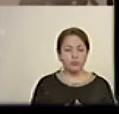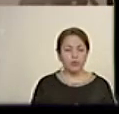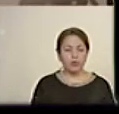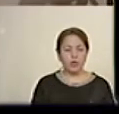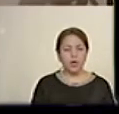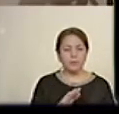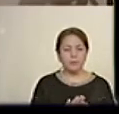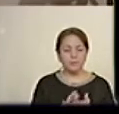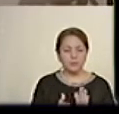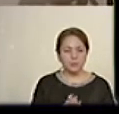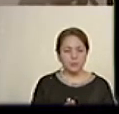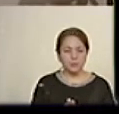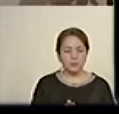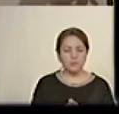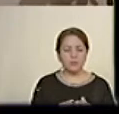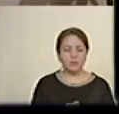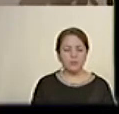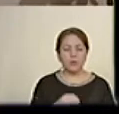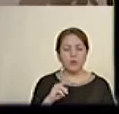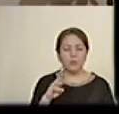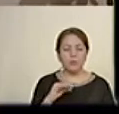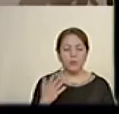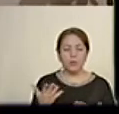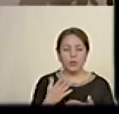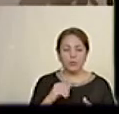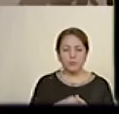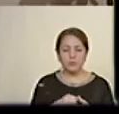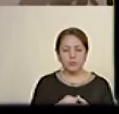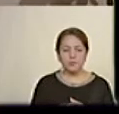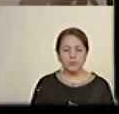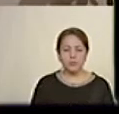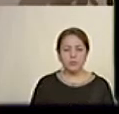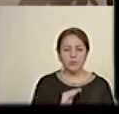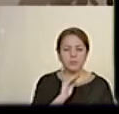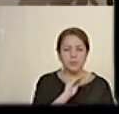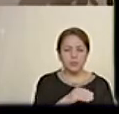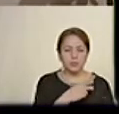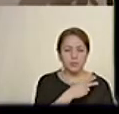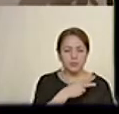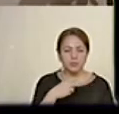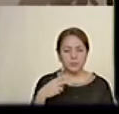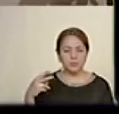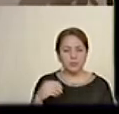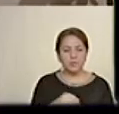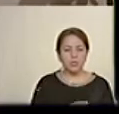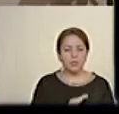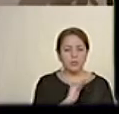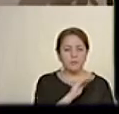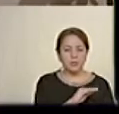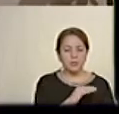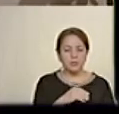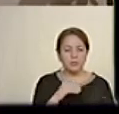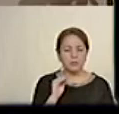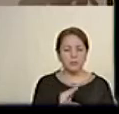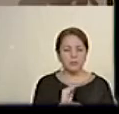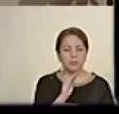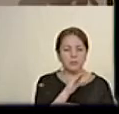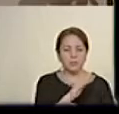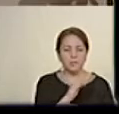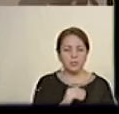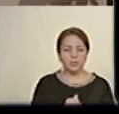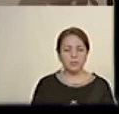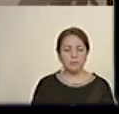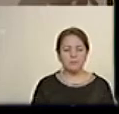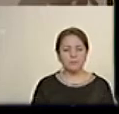Почему, по какой причине обстоятельства причины, дополнение, сказуемое, дополнение,